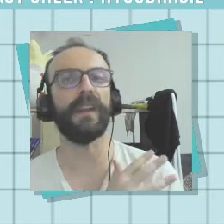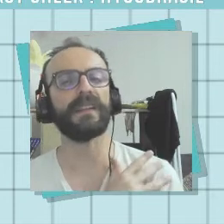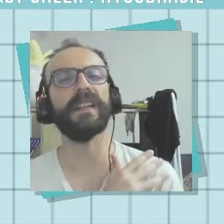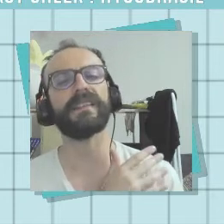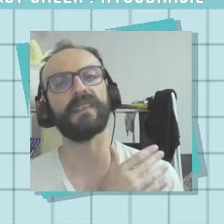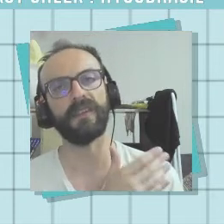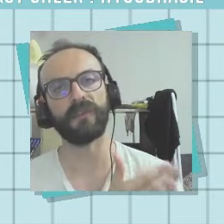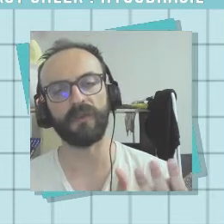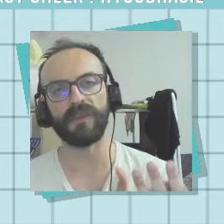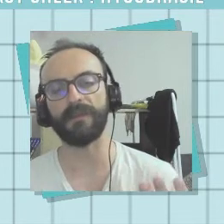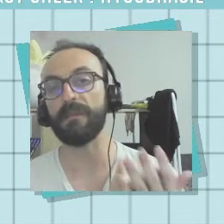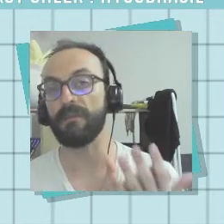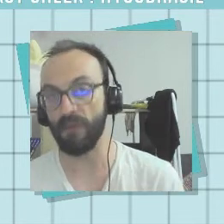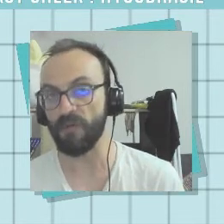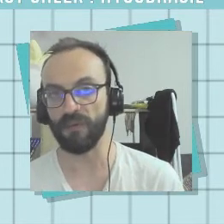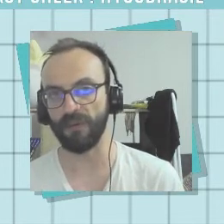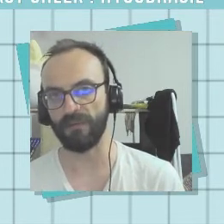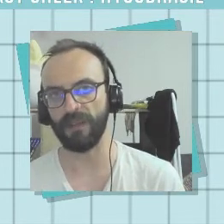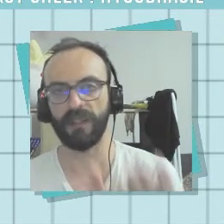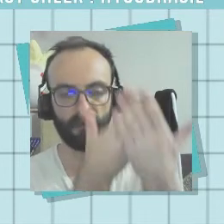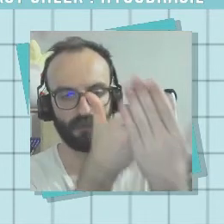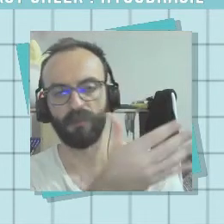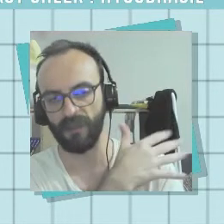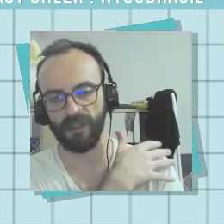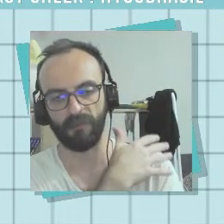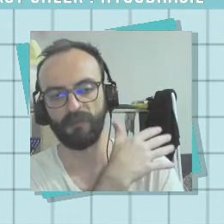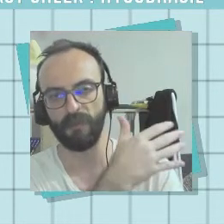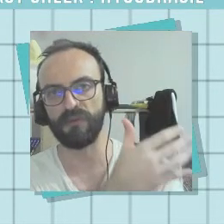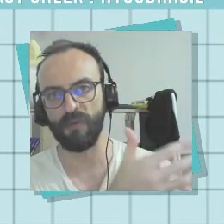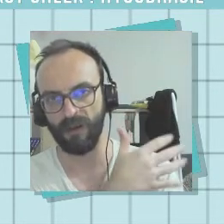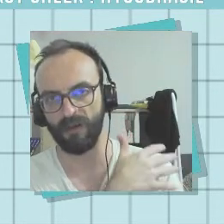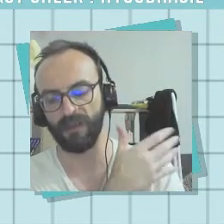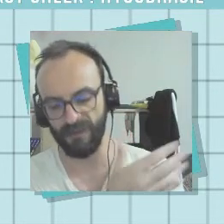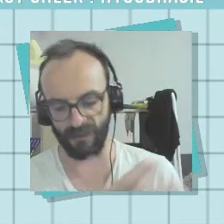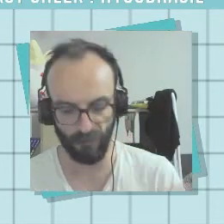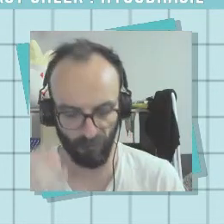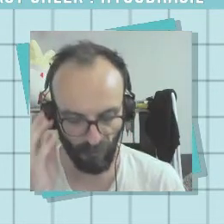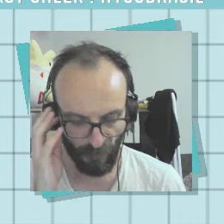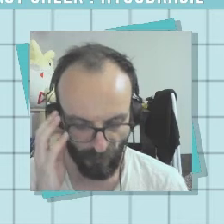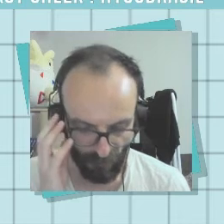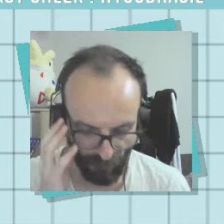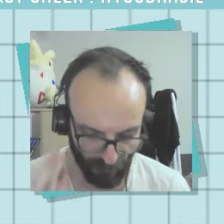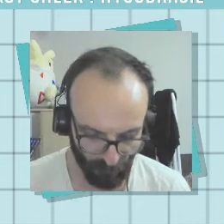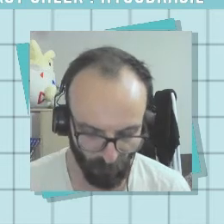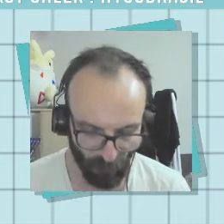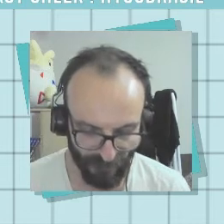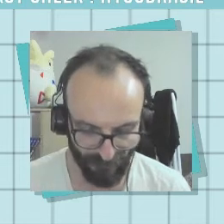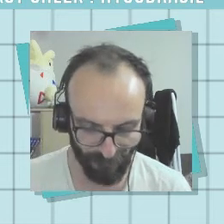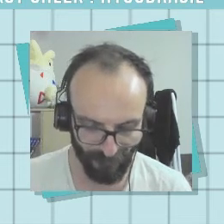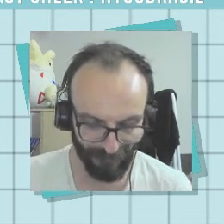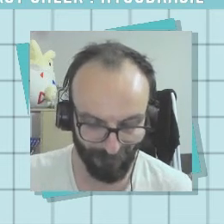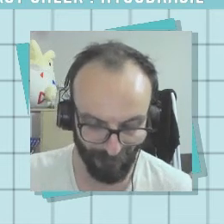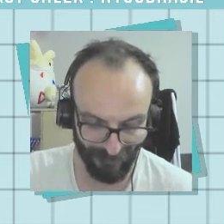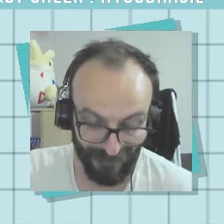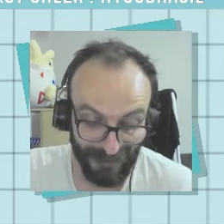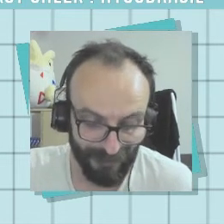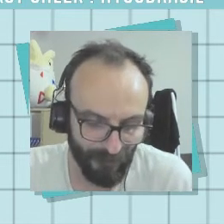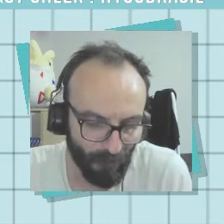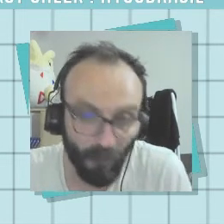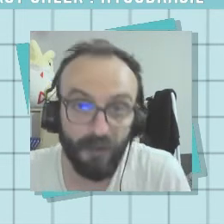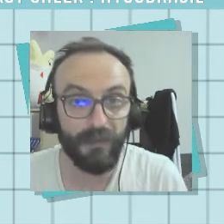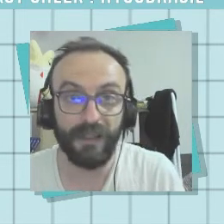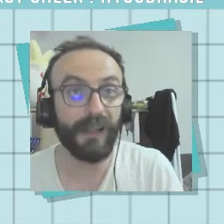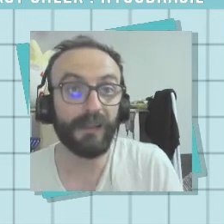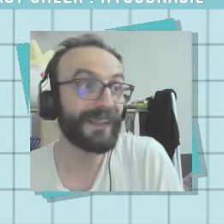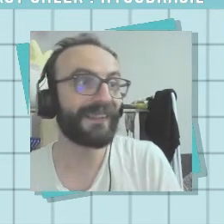coup, il y en a un qui laisse entendre que ça fait beaucoup plus longtemps. Et du coup, on fait un mouvement plus ou moins lent, etc. Bon. Le robot, il sera docu-dead. Voilà. Le